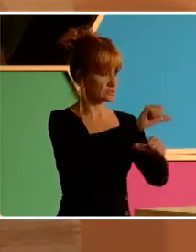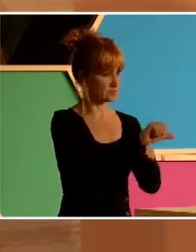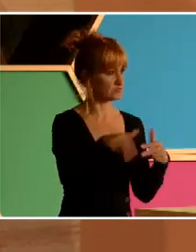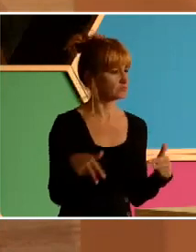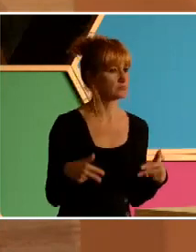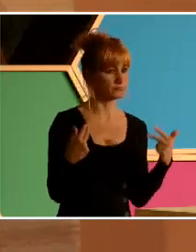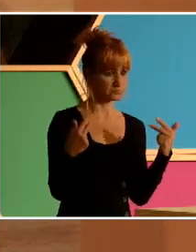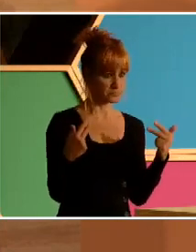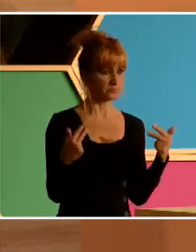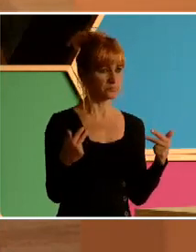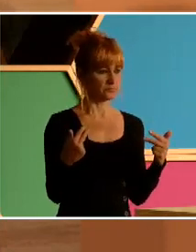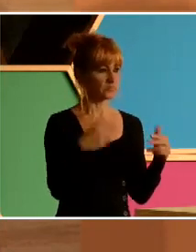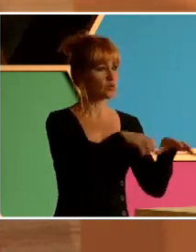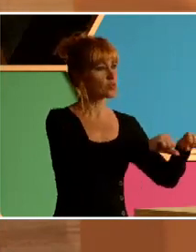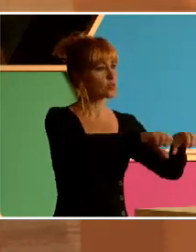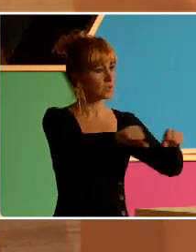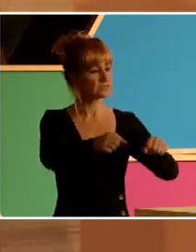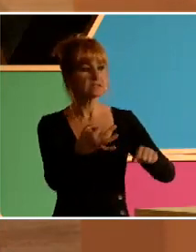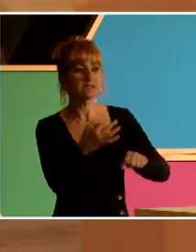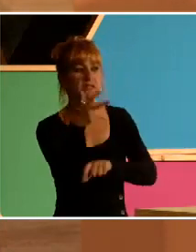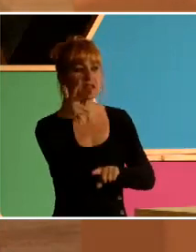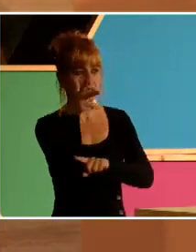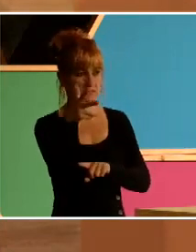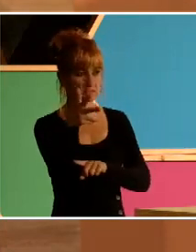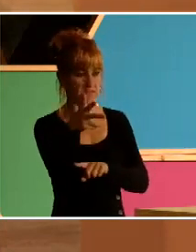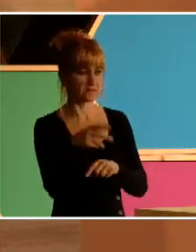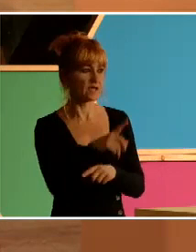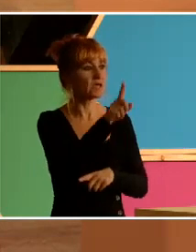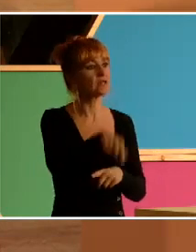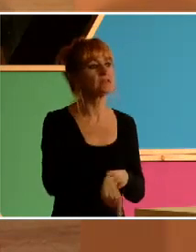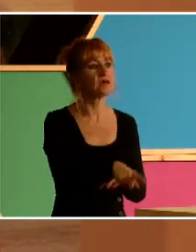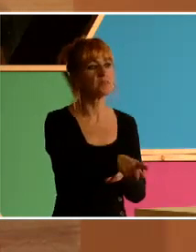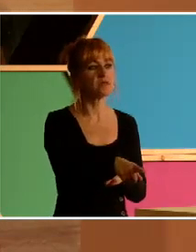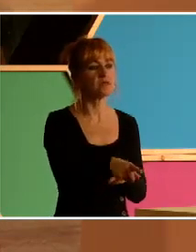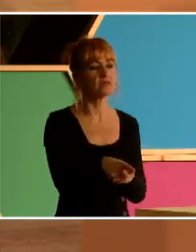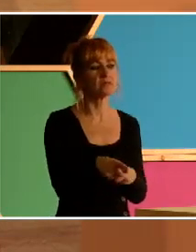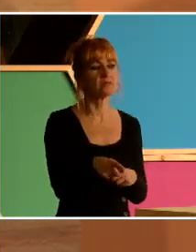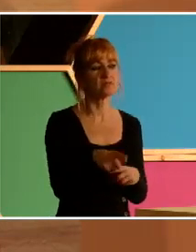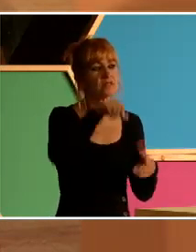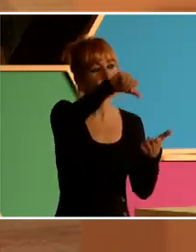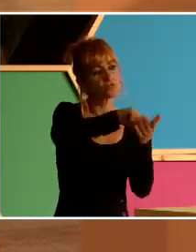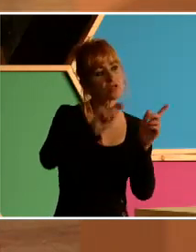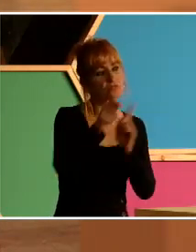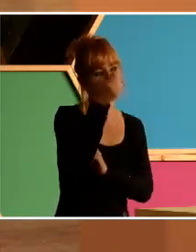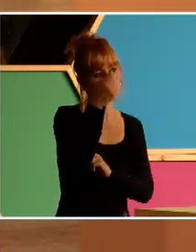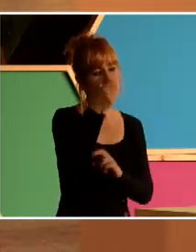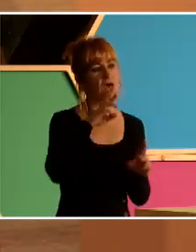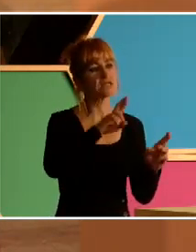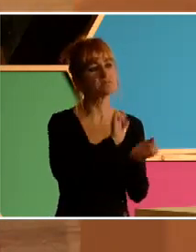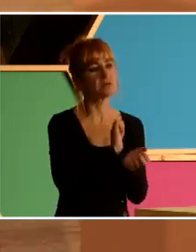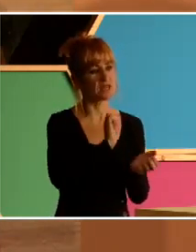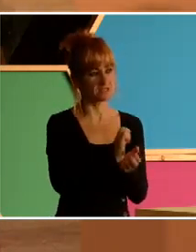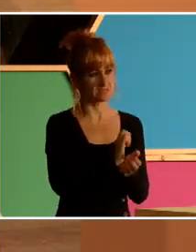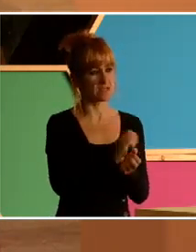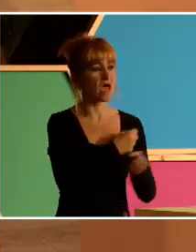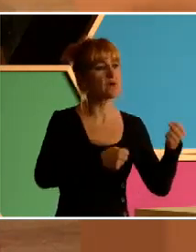permeti avançar en la conquesta de drets i en ser una ciutat d'esperança on l'empatia i l'amor guanya l'odi. I